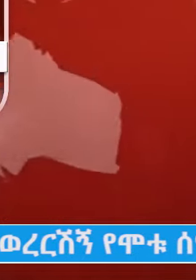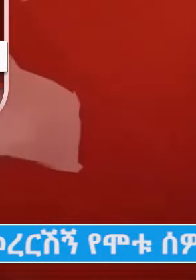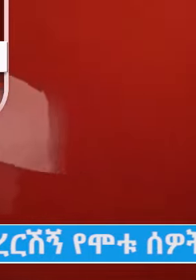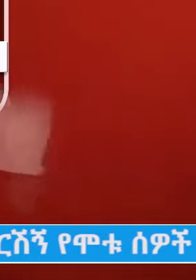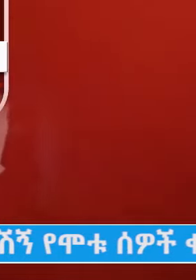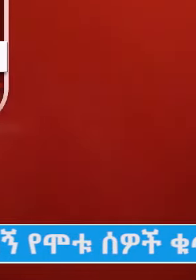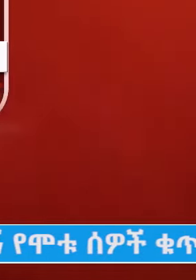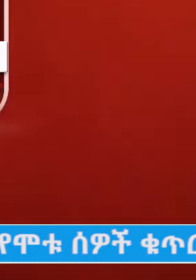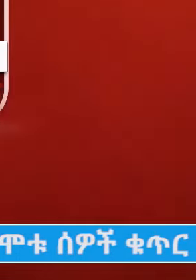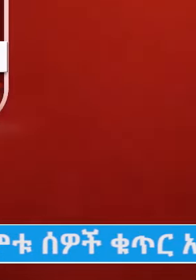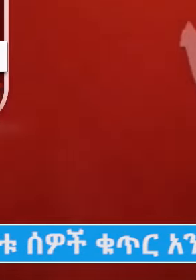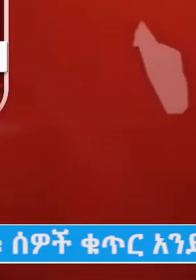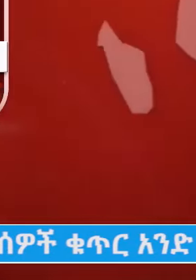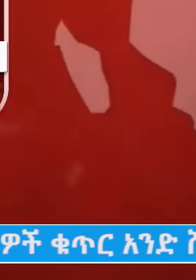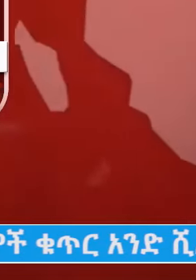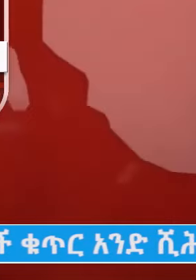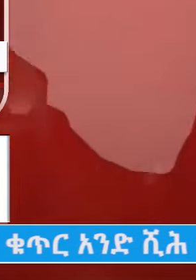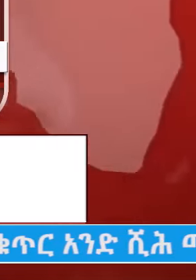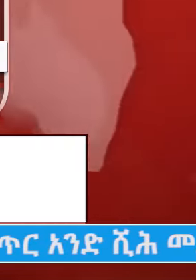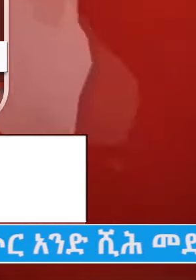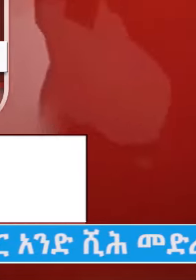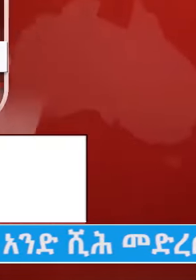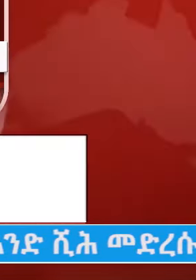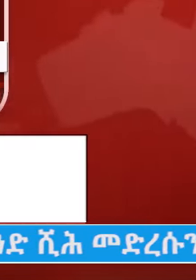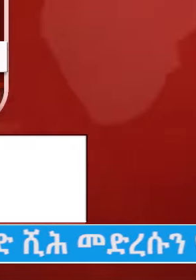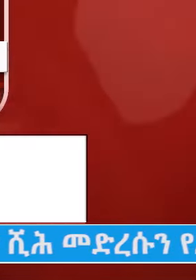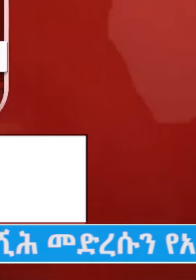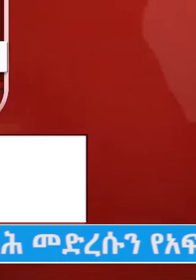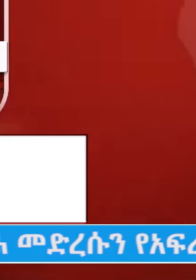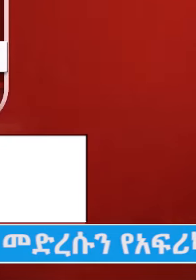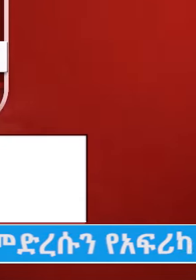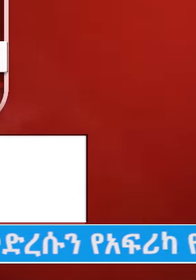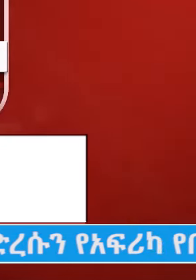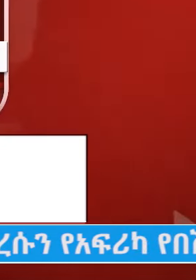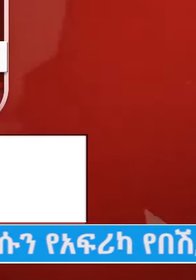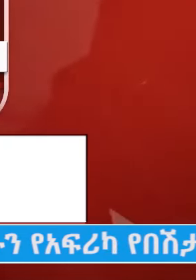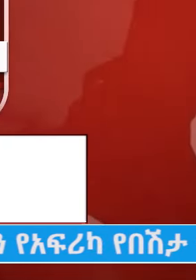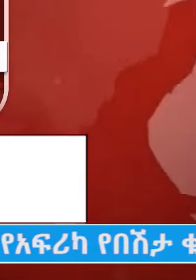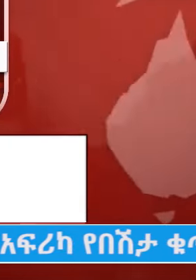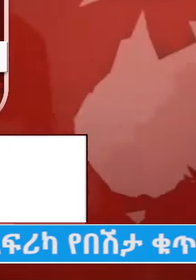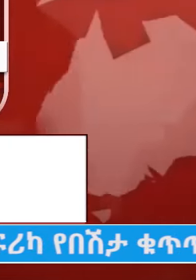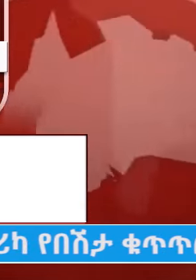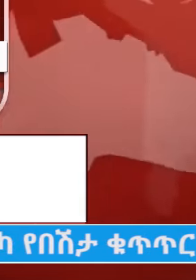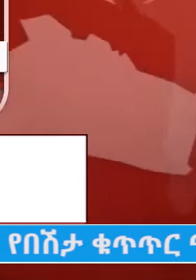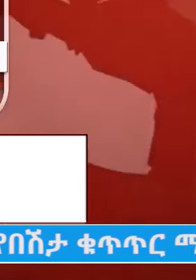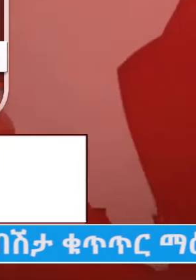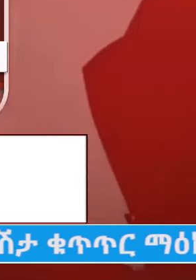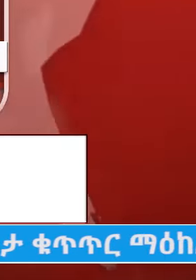የሚባል ሀሳብ አመንጭ ፖሊሲ አማራጮችን ያመጣ ለመንግስታት የሚያቀርብ